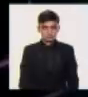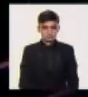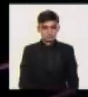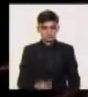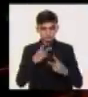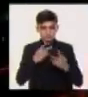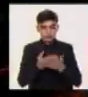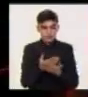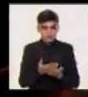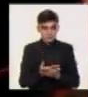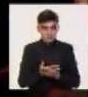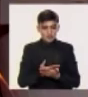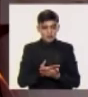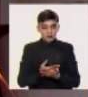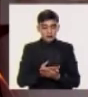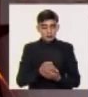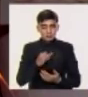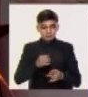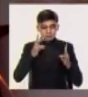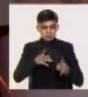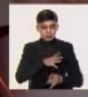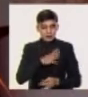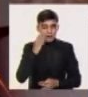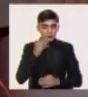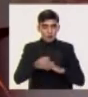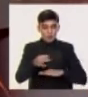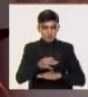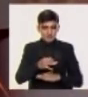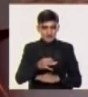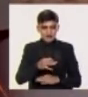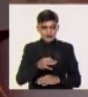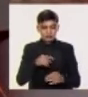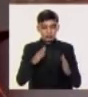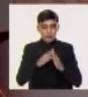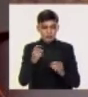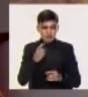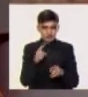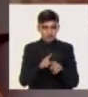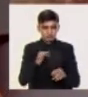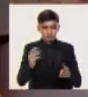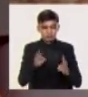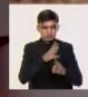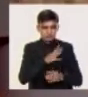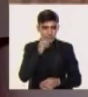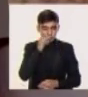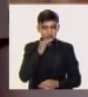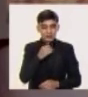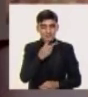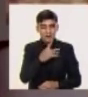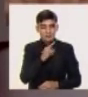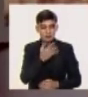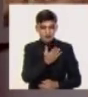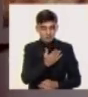Вы смотрите новости Информбюро. Трагедия в Алматинской области. В частном доме при пожаре сгорели мужчина и двое